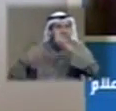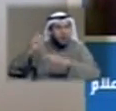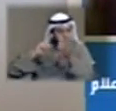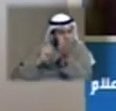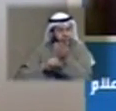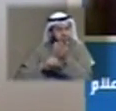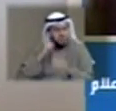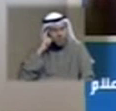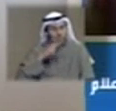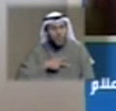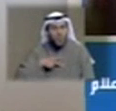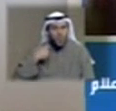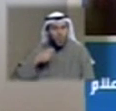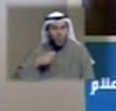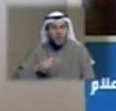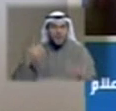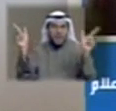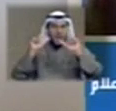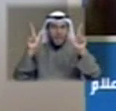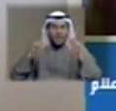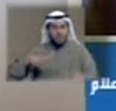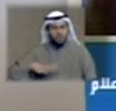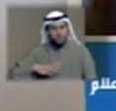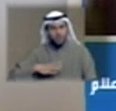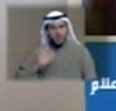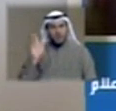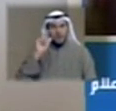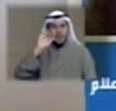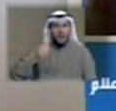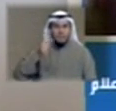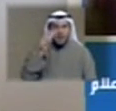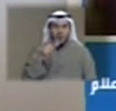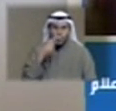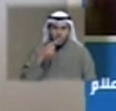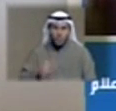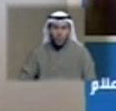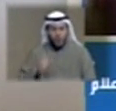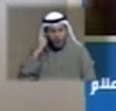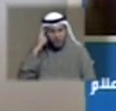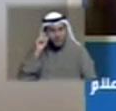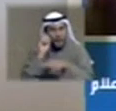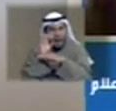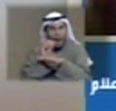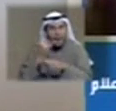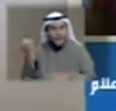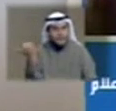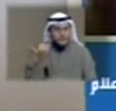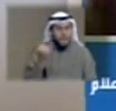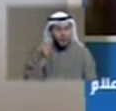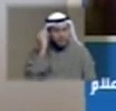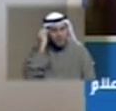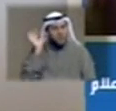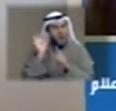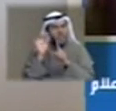حرص معالي وزير الإعلام الشيخ سلمان صباح السالم حمود الصباح على ترجمة المعاني السامية